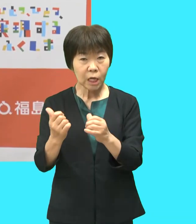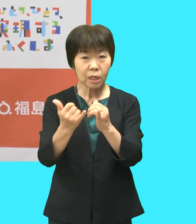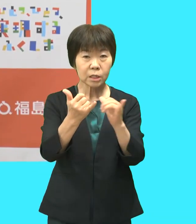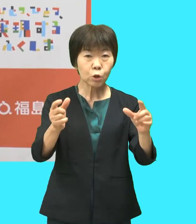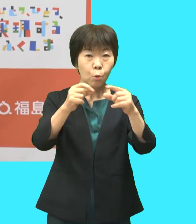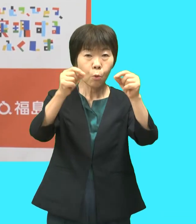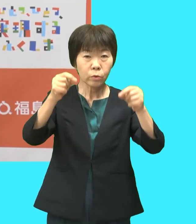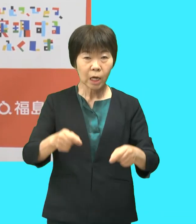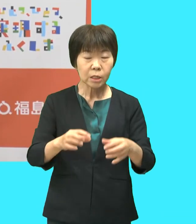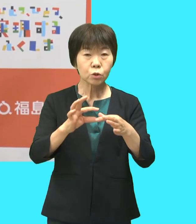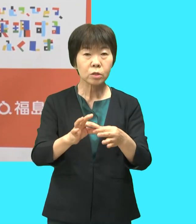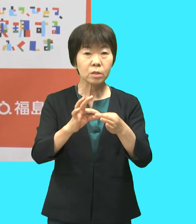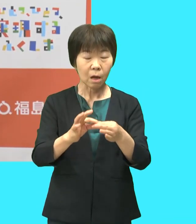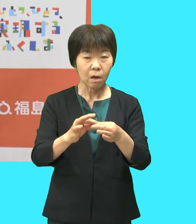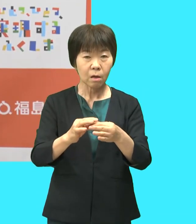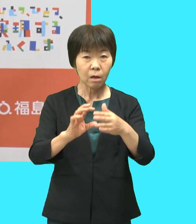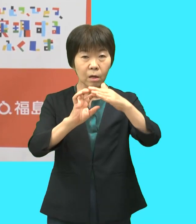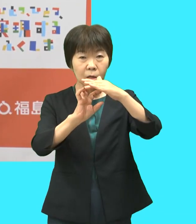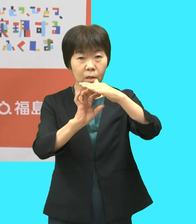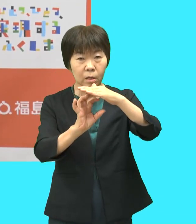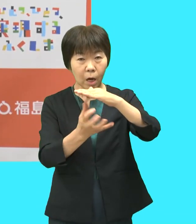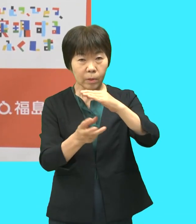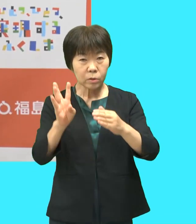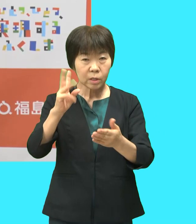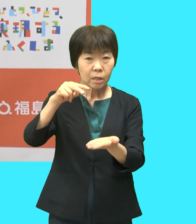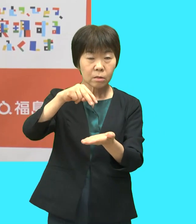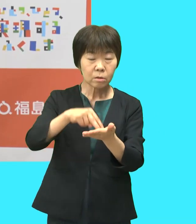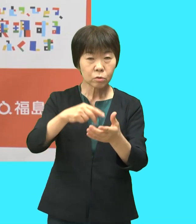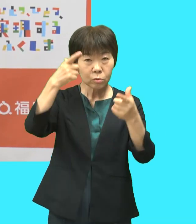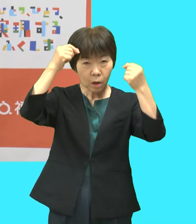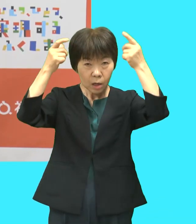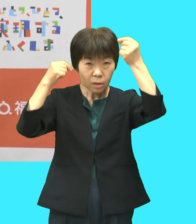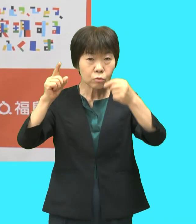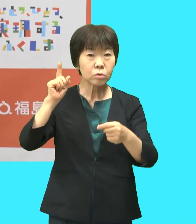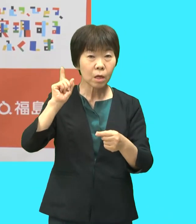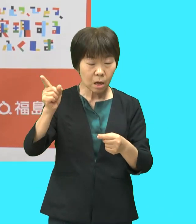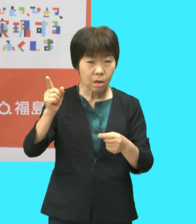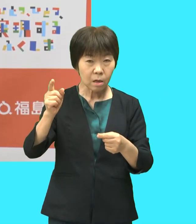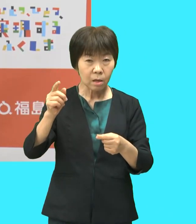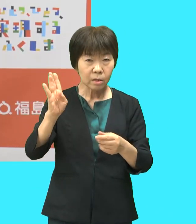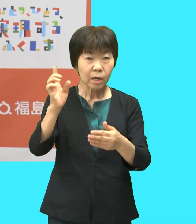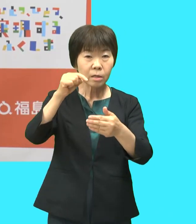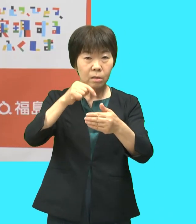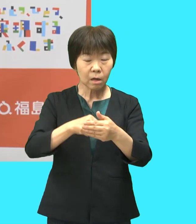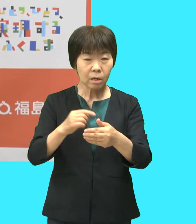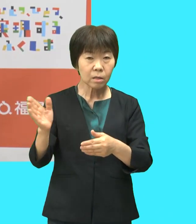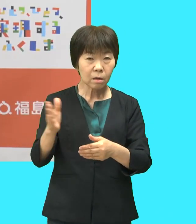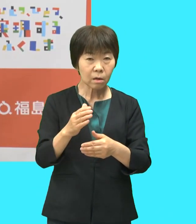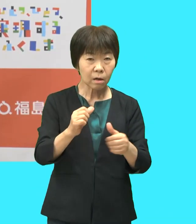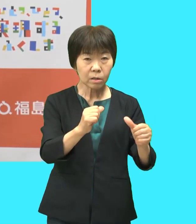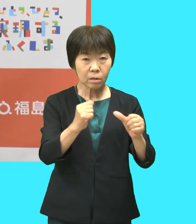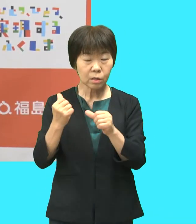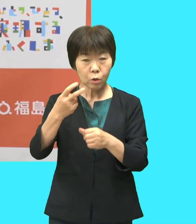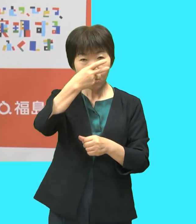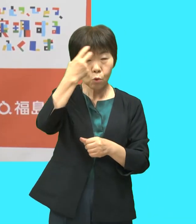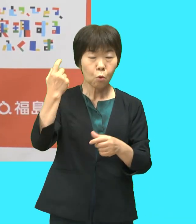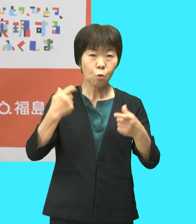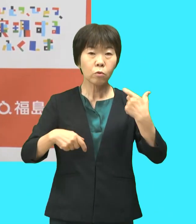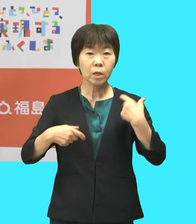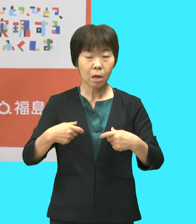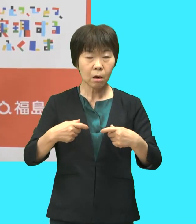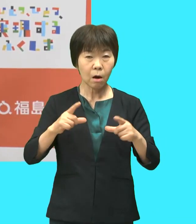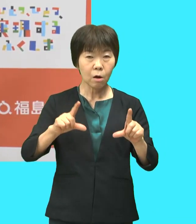いします、はい、山梨県立大学で県内から避難している高校生が、住民票